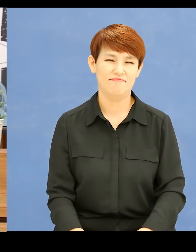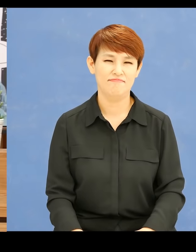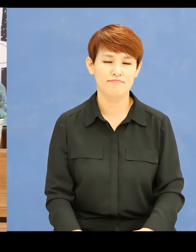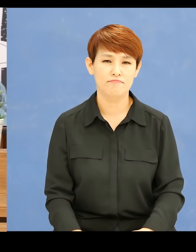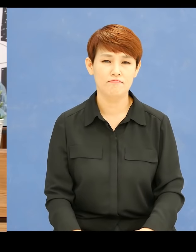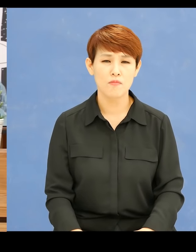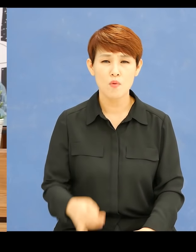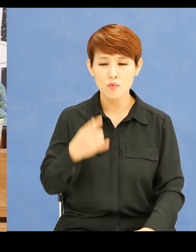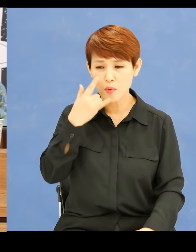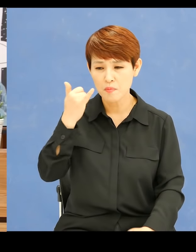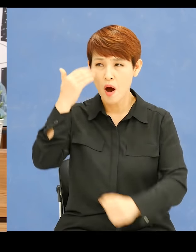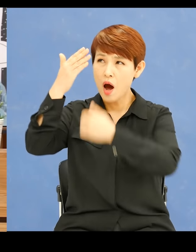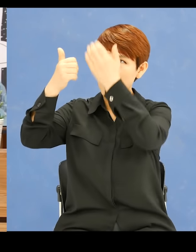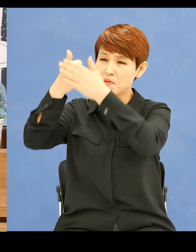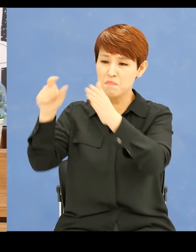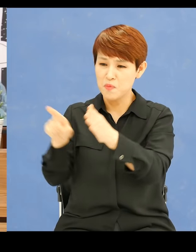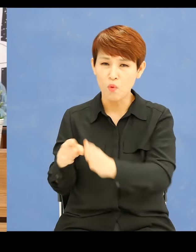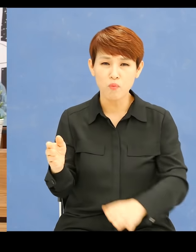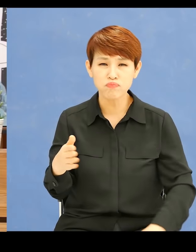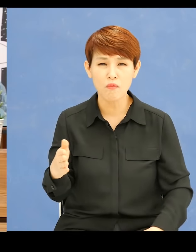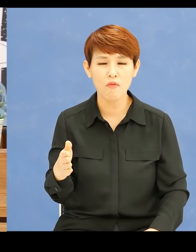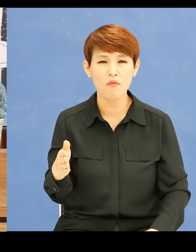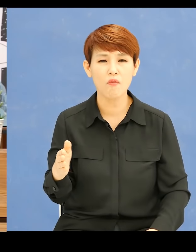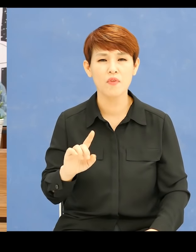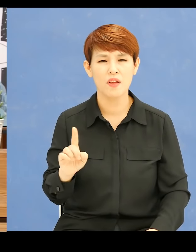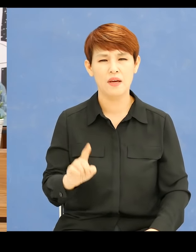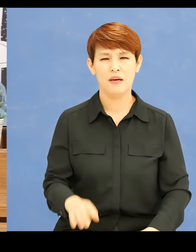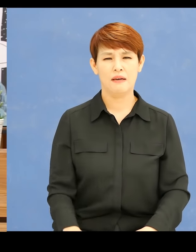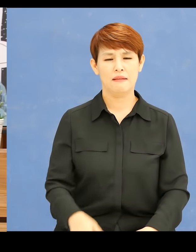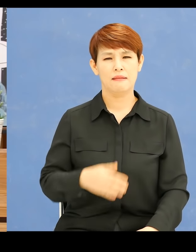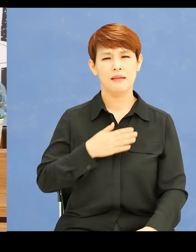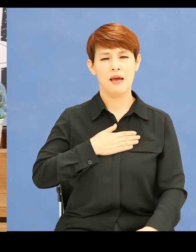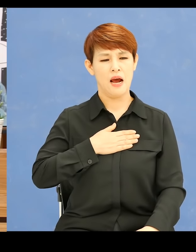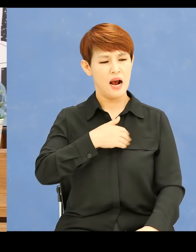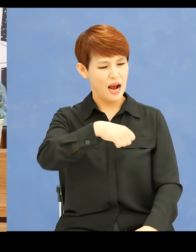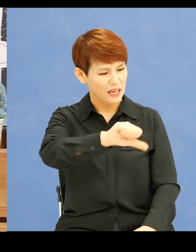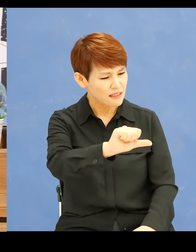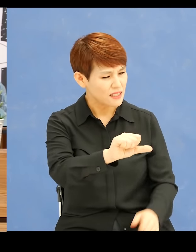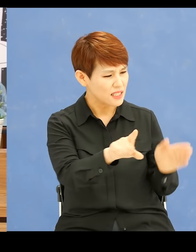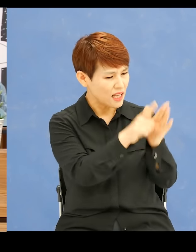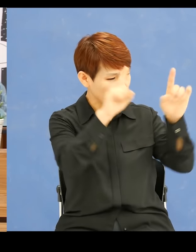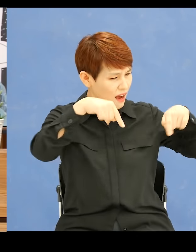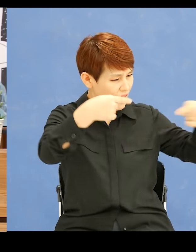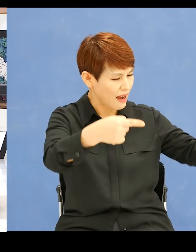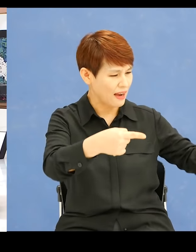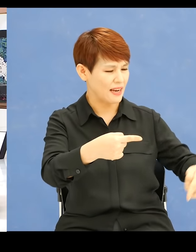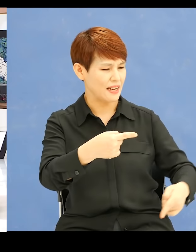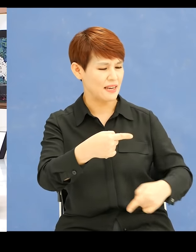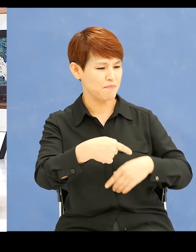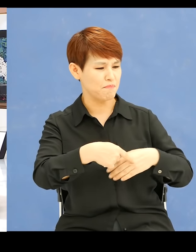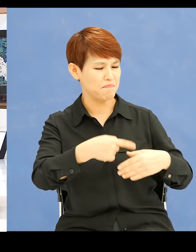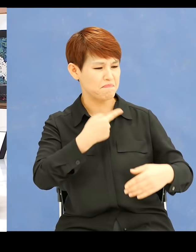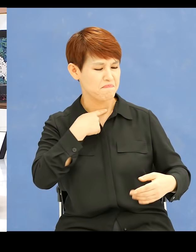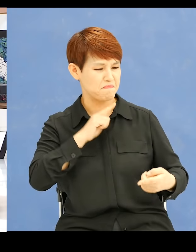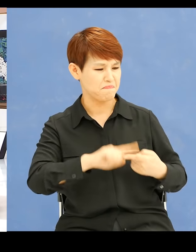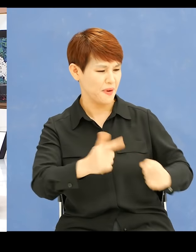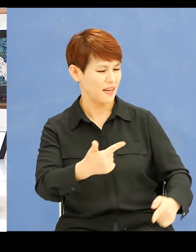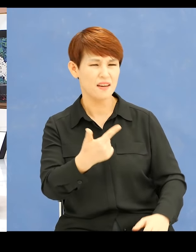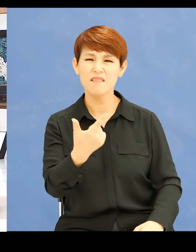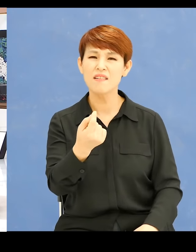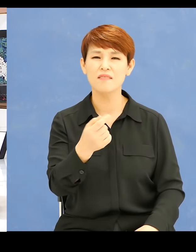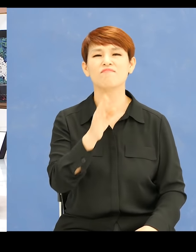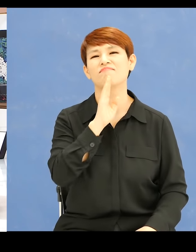이제 안 믿는 부모님들이 보시기에는 부모님께서는 내 자식이 신학대를 간다고 했을 때 썩 내키지 않으셨을 것 같은데요. 전혀